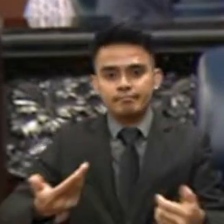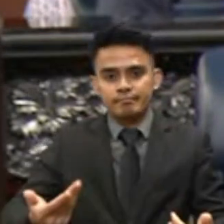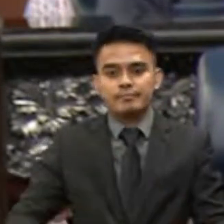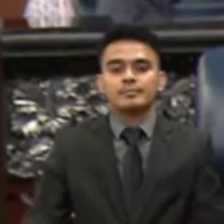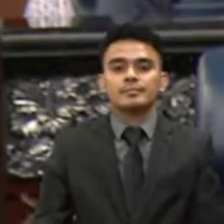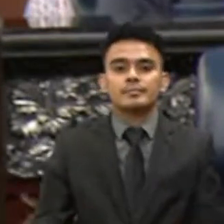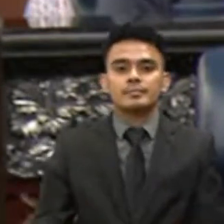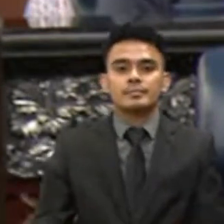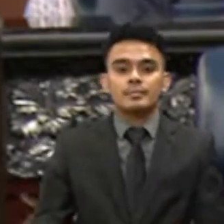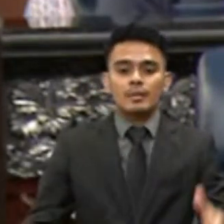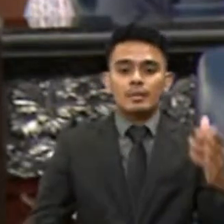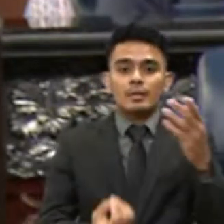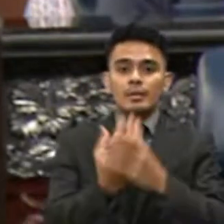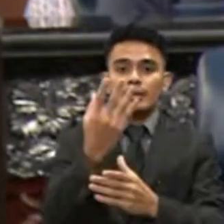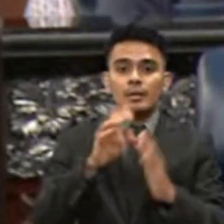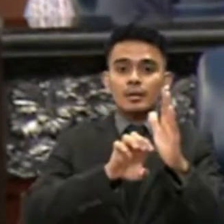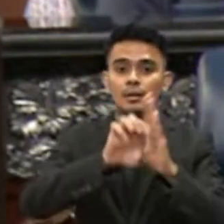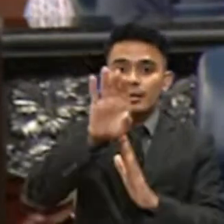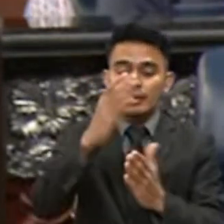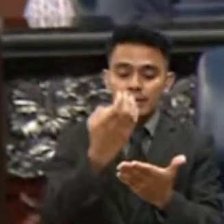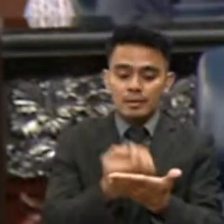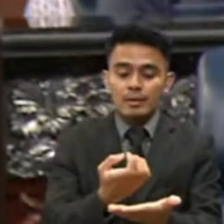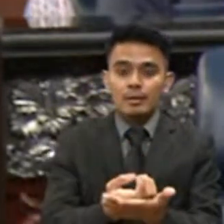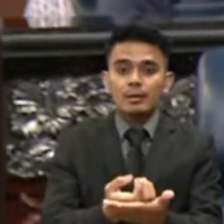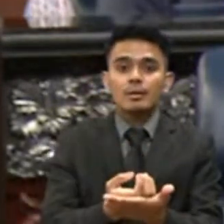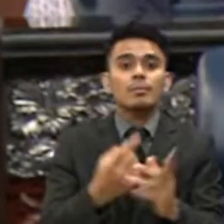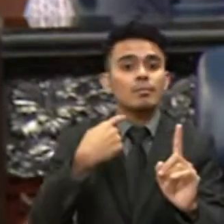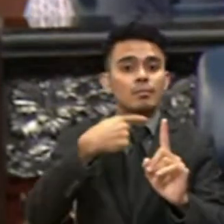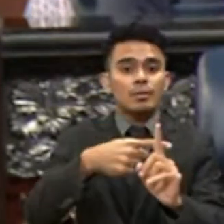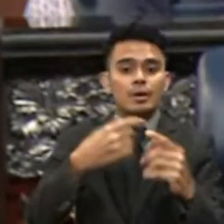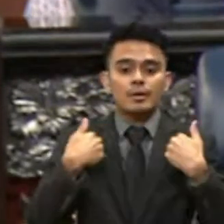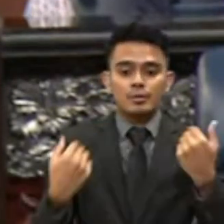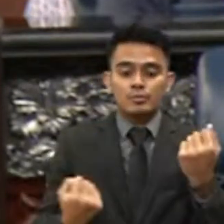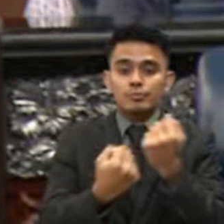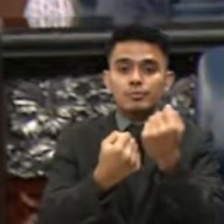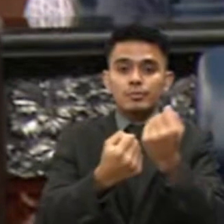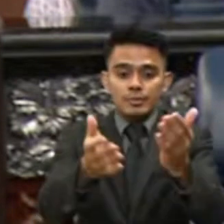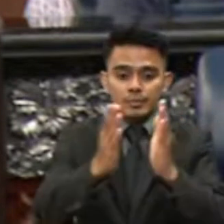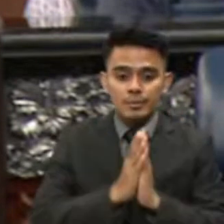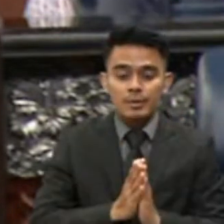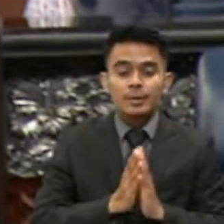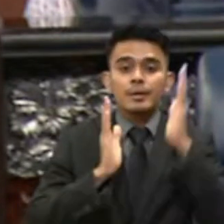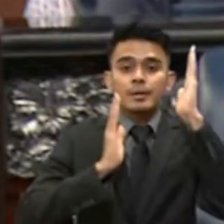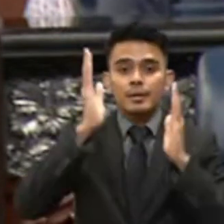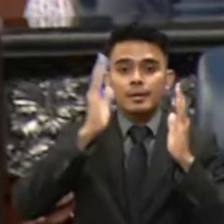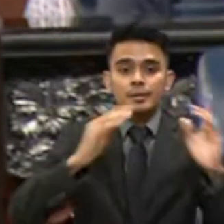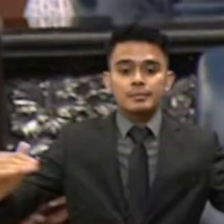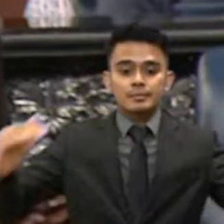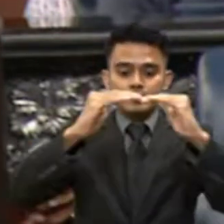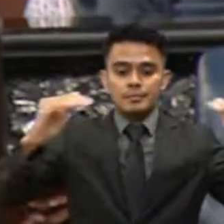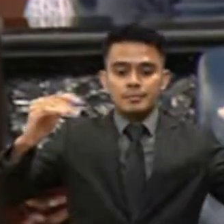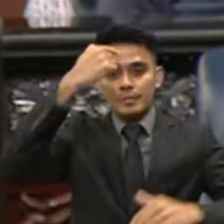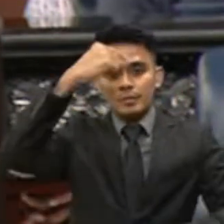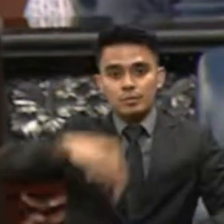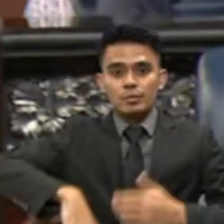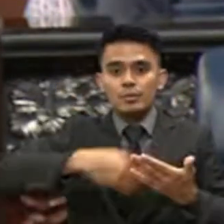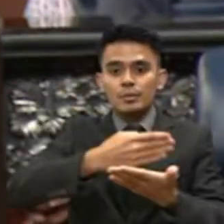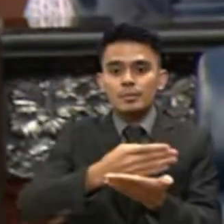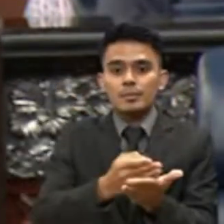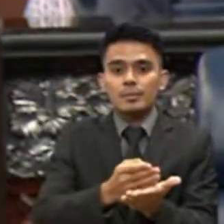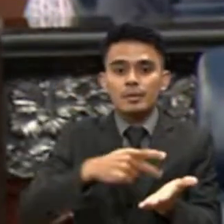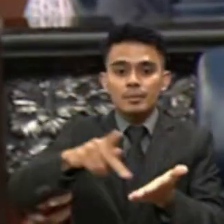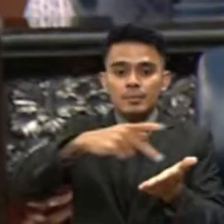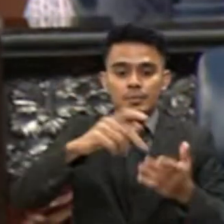momentum pertumbuhan ekonomi Malaysia masih kekal positif terutamanya disokong oleh permintaan domestik yang stabil khususnya perbelanjaan